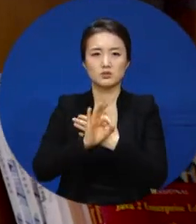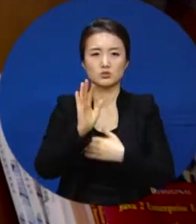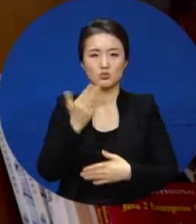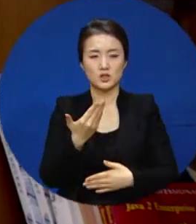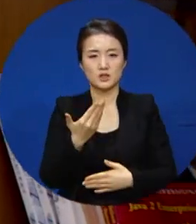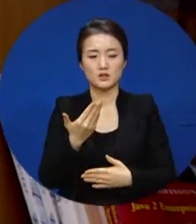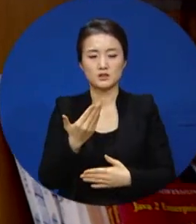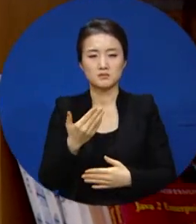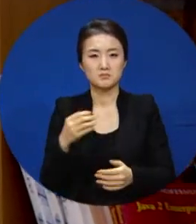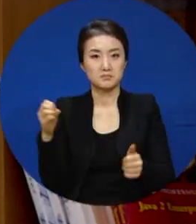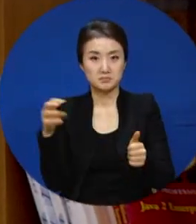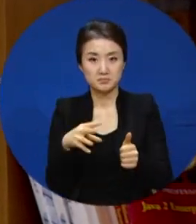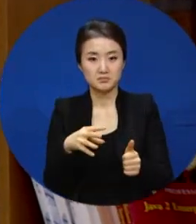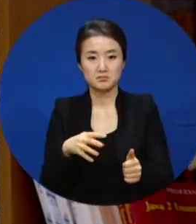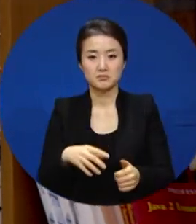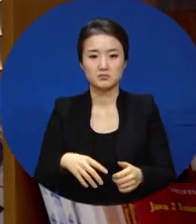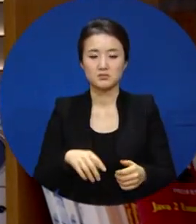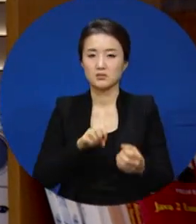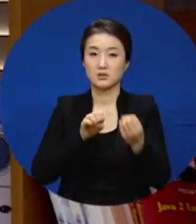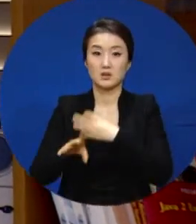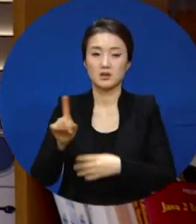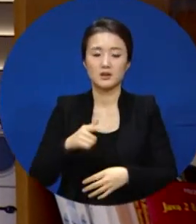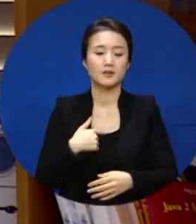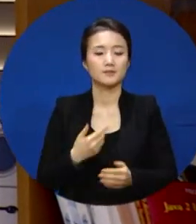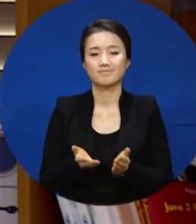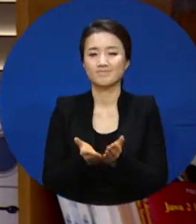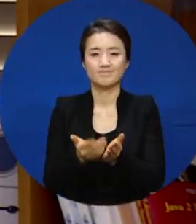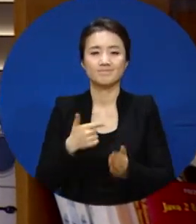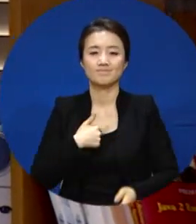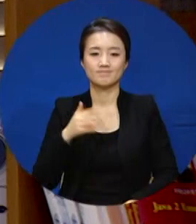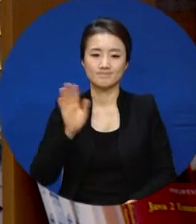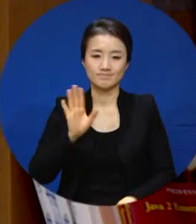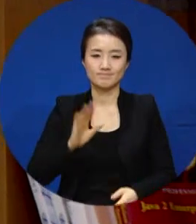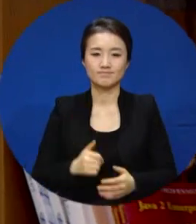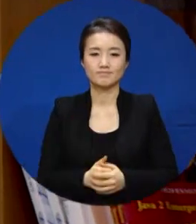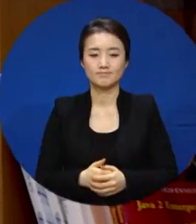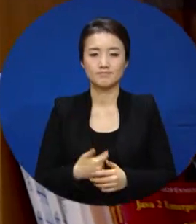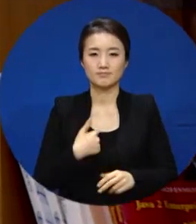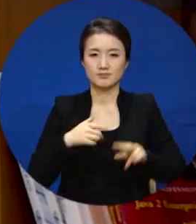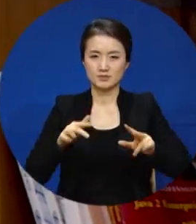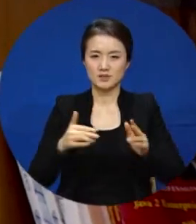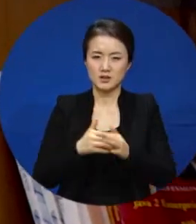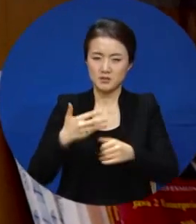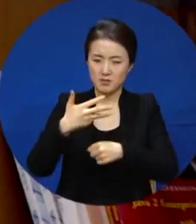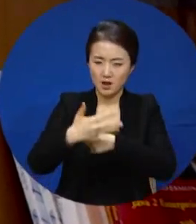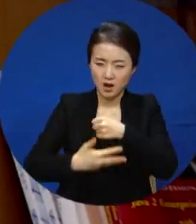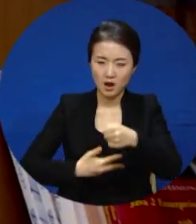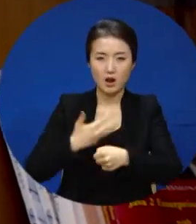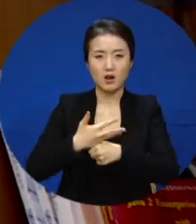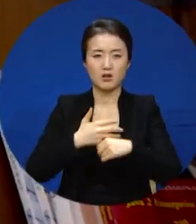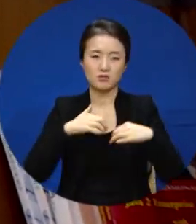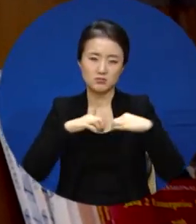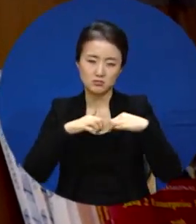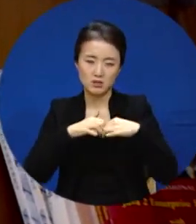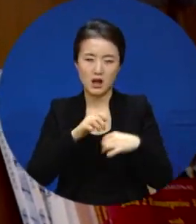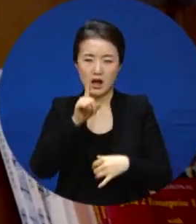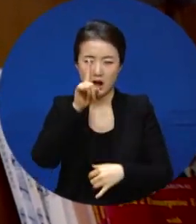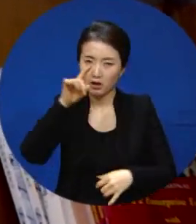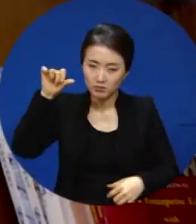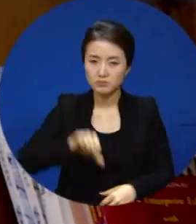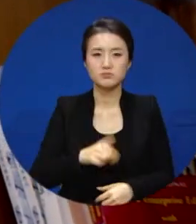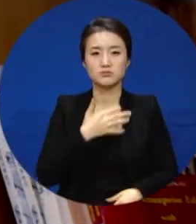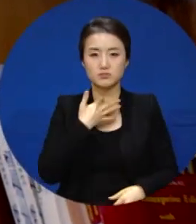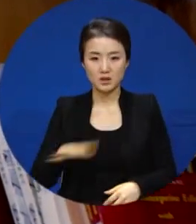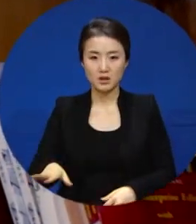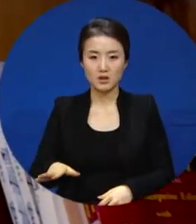데이터 1과 뭐라고 했냐면 앞에 안 탈 거야 내가 지금까지 8년 동안 전쟁을 했는데 한번도 진 적이 없는데 내가